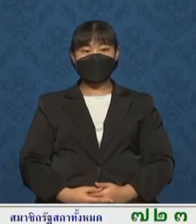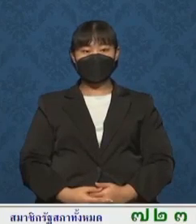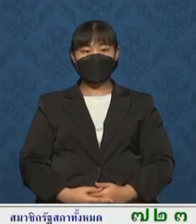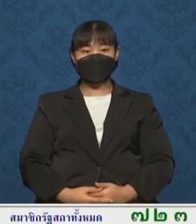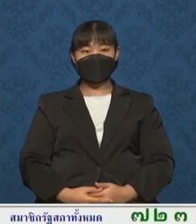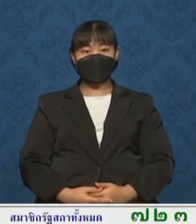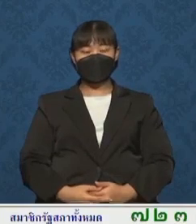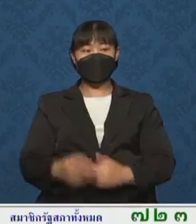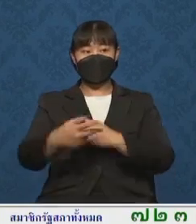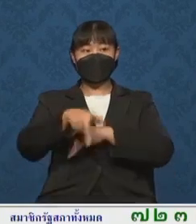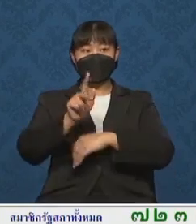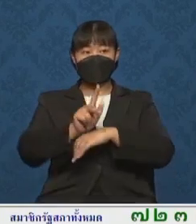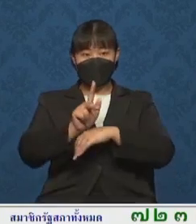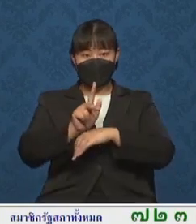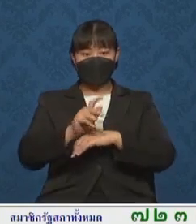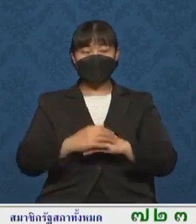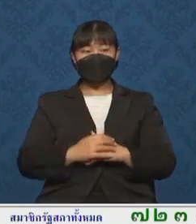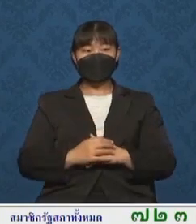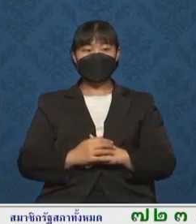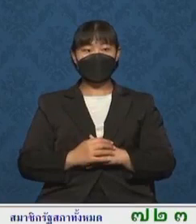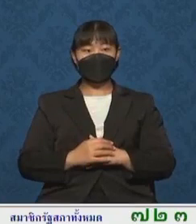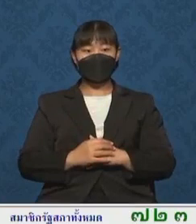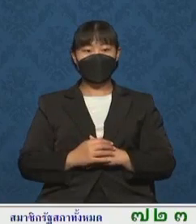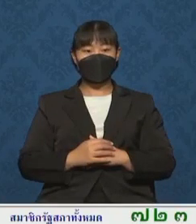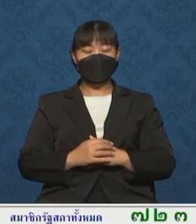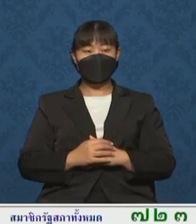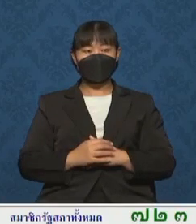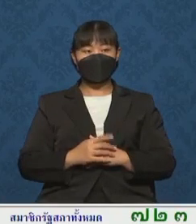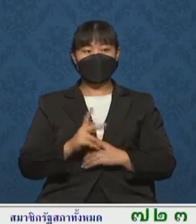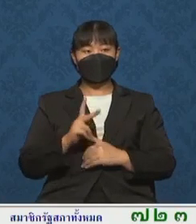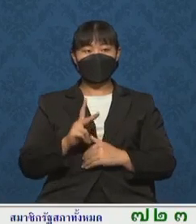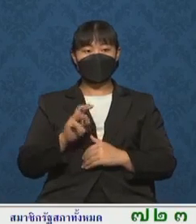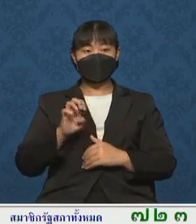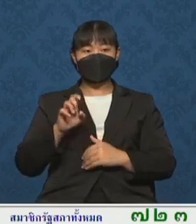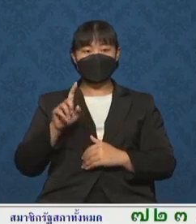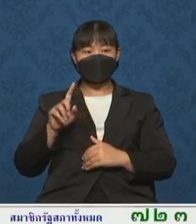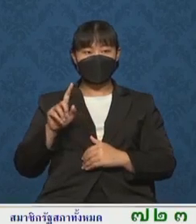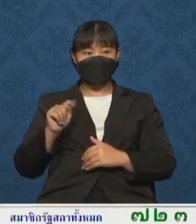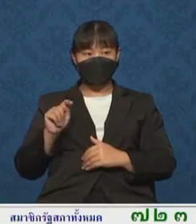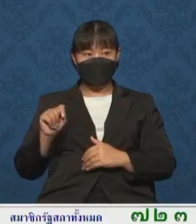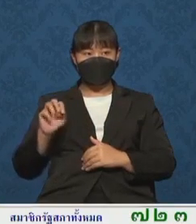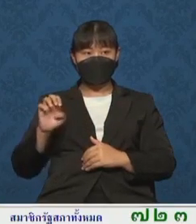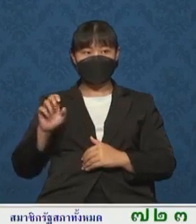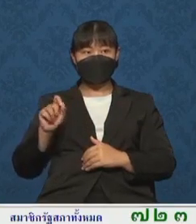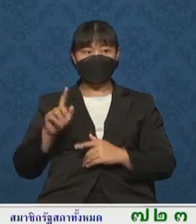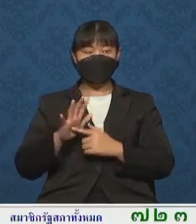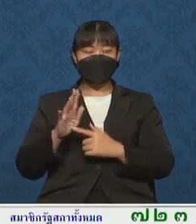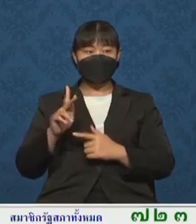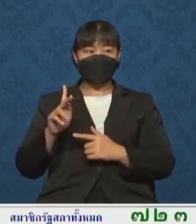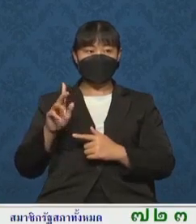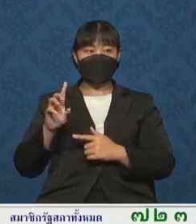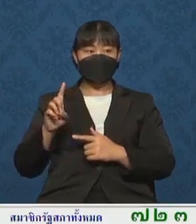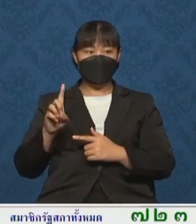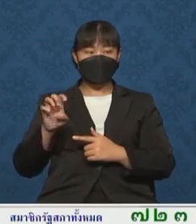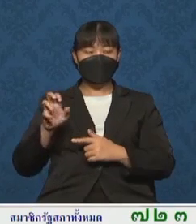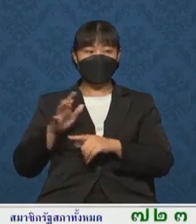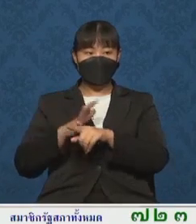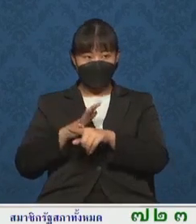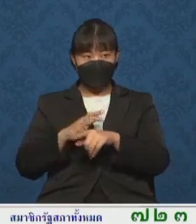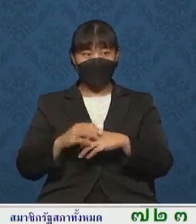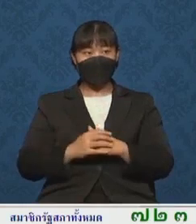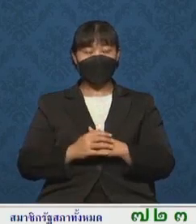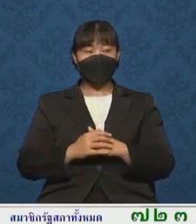ตั้งประธานครับอากิติศาสตร์รัตนวรา /ขอถอนคำว่าผู้ที่